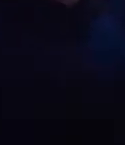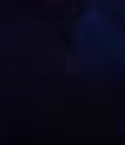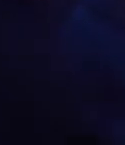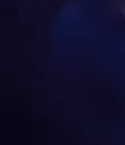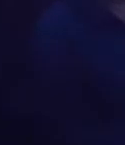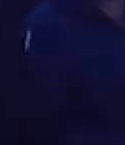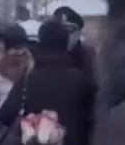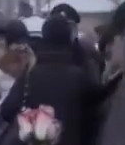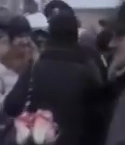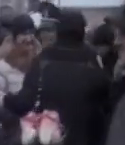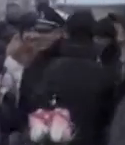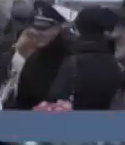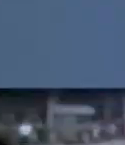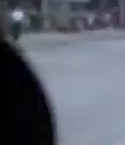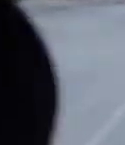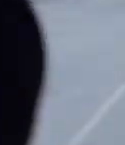Музика